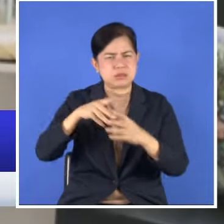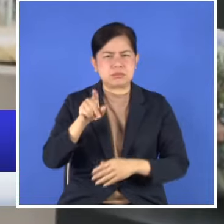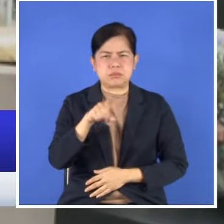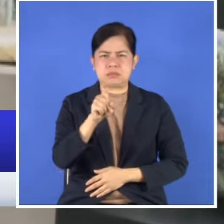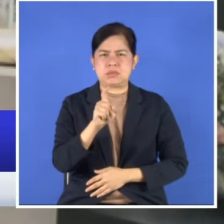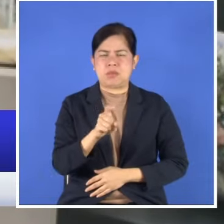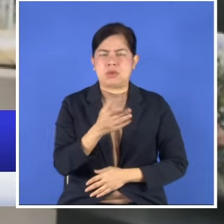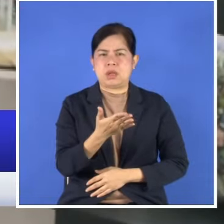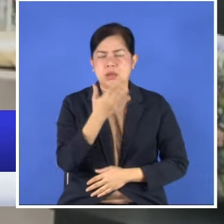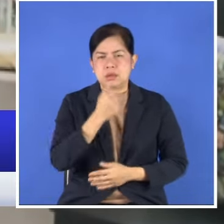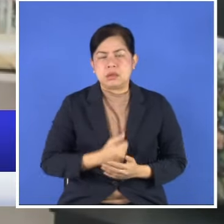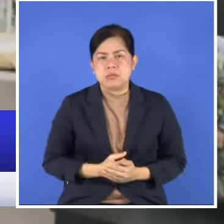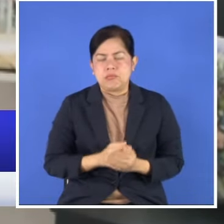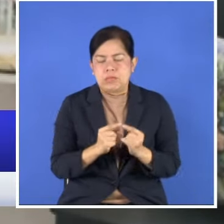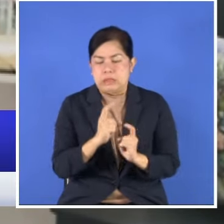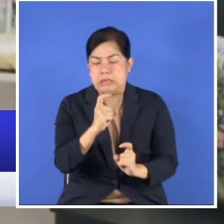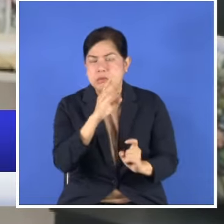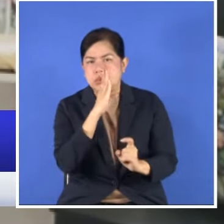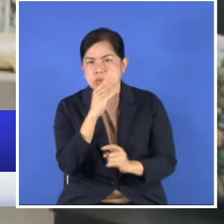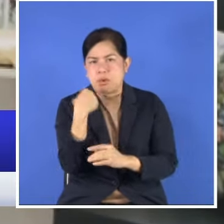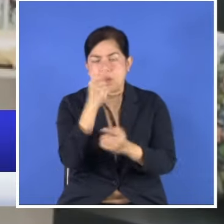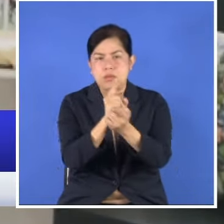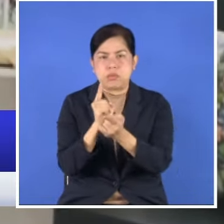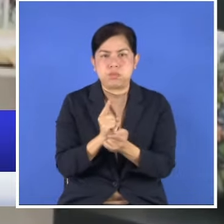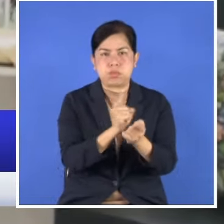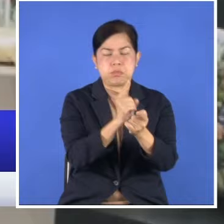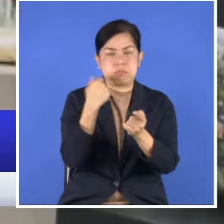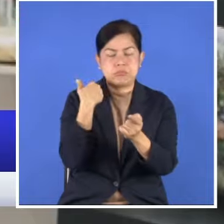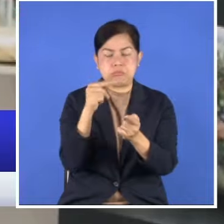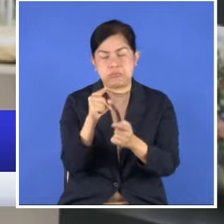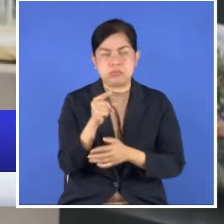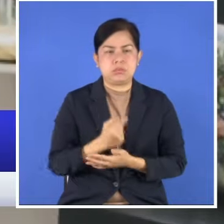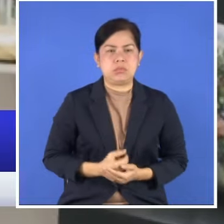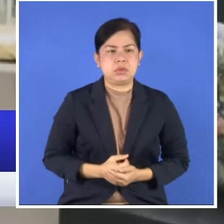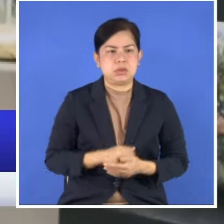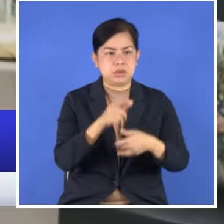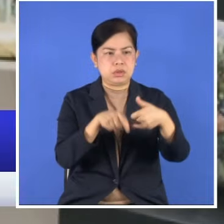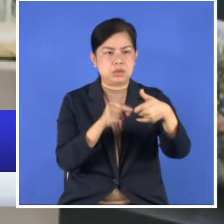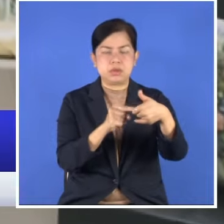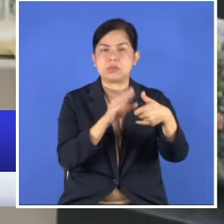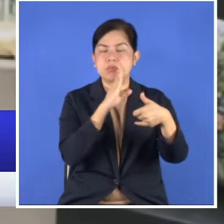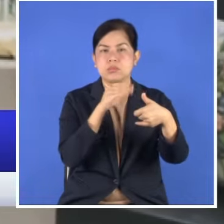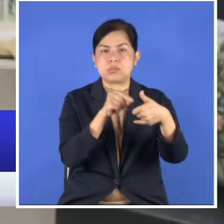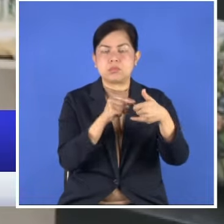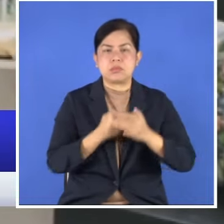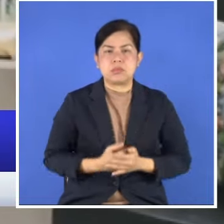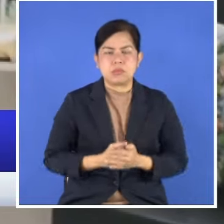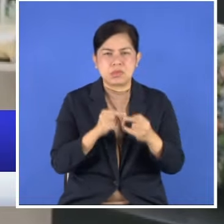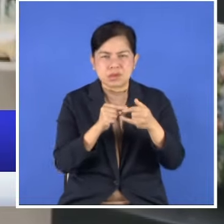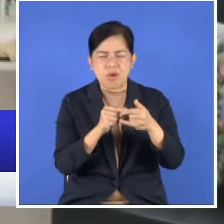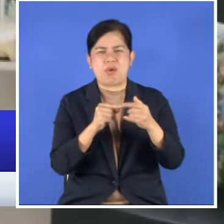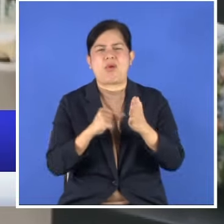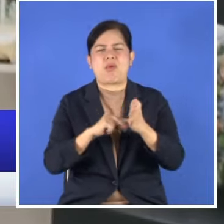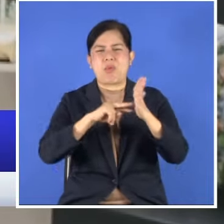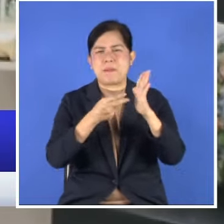มากๆกับคนที่อยู่ในพื้นที่ตรงนั้นน่ะนะคะไม่ว่าจะมาในลักษณะไหนก็ตามแต่คือลักษณะเนี้ยมันเป็นอันต